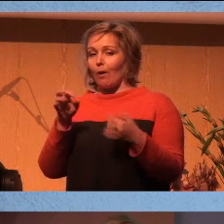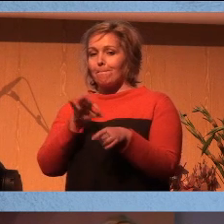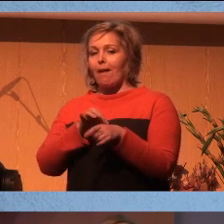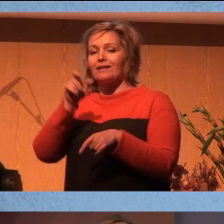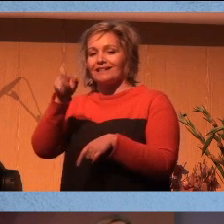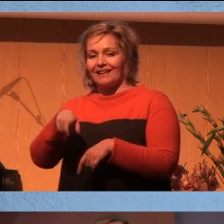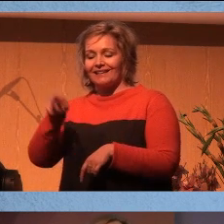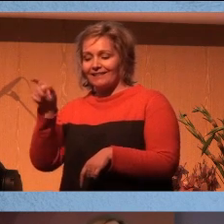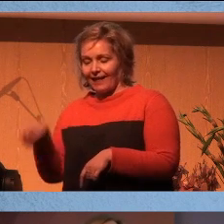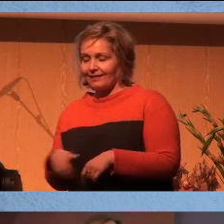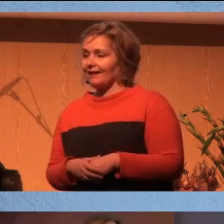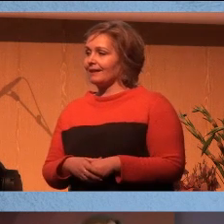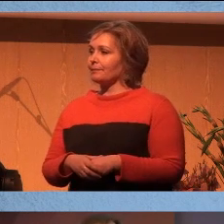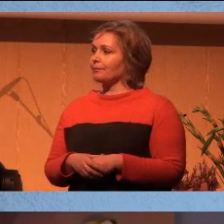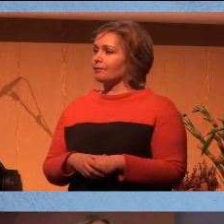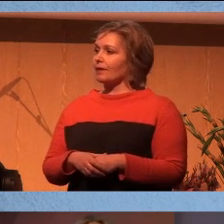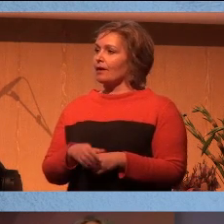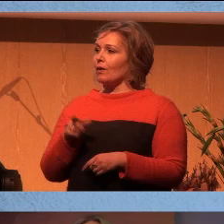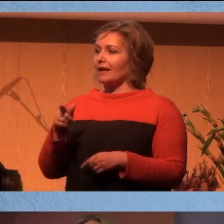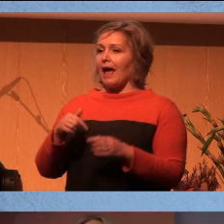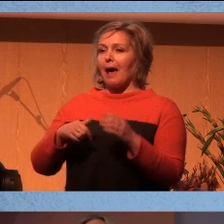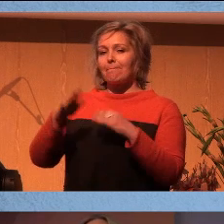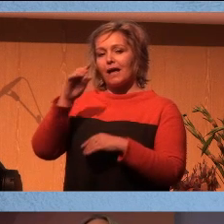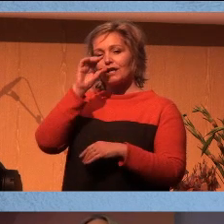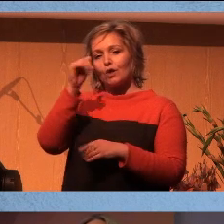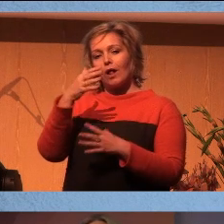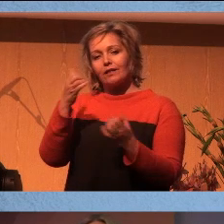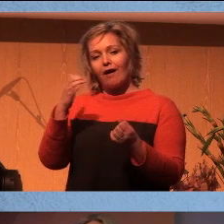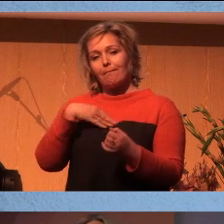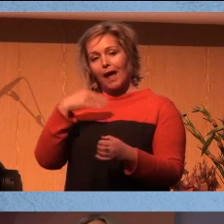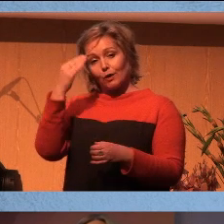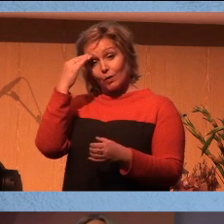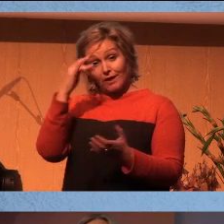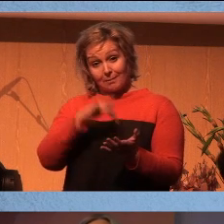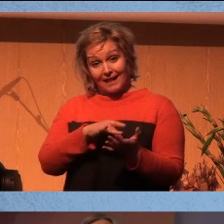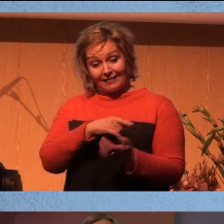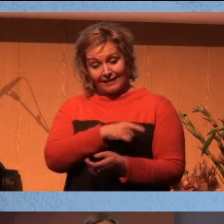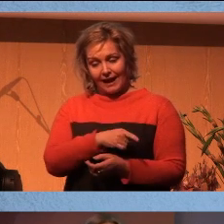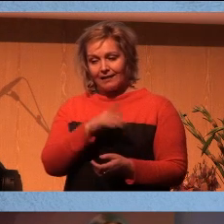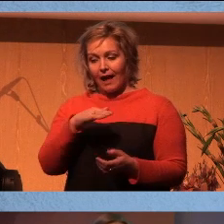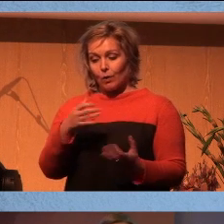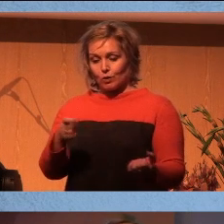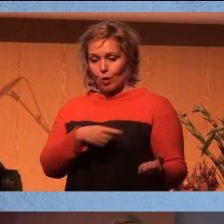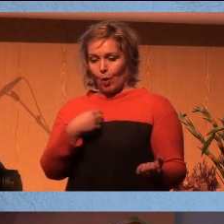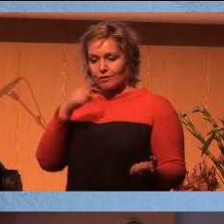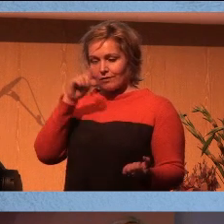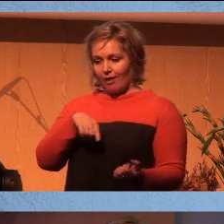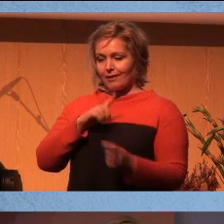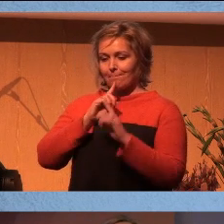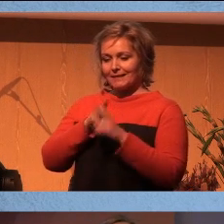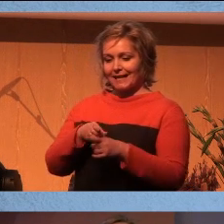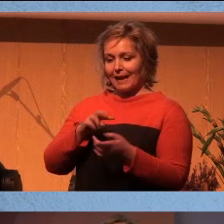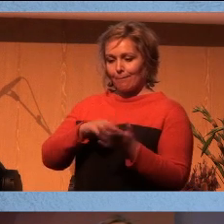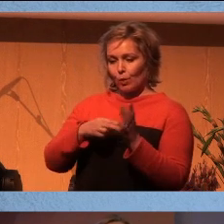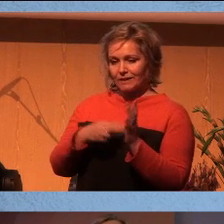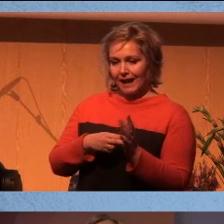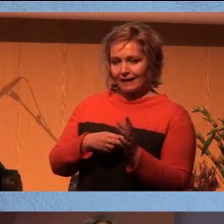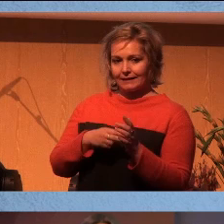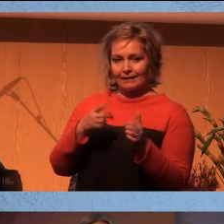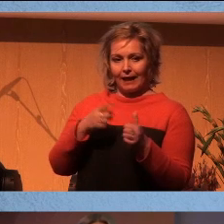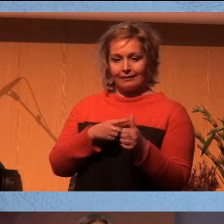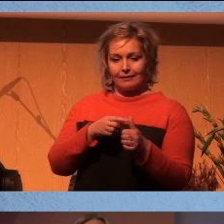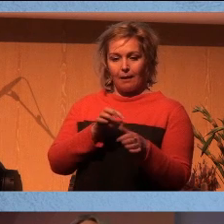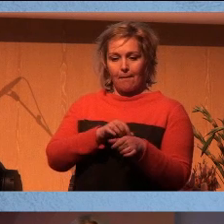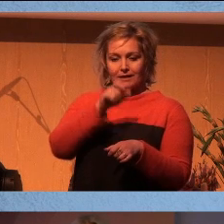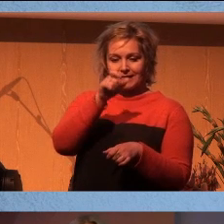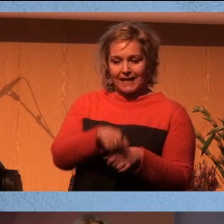pasienter. Og noe av det jeg er mest stolt av med kunnskapssenteret er at hos oss så kan man bestille prosjekter enten man er